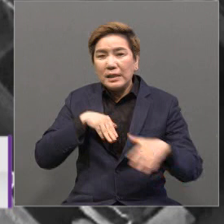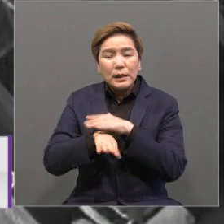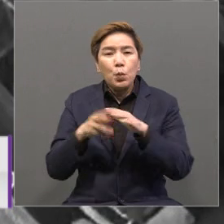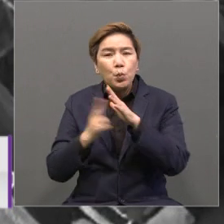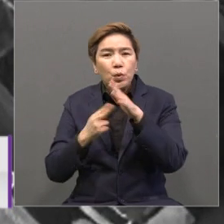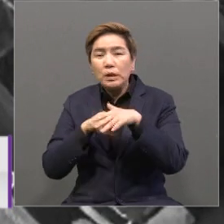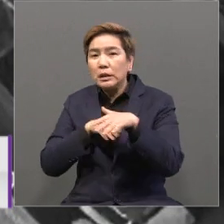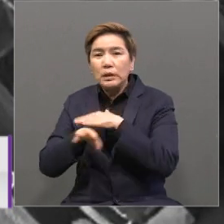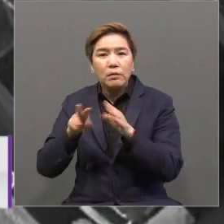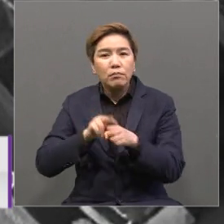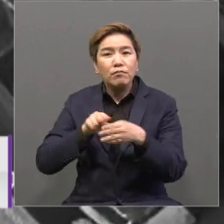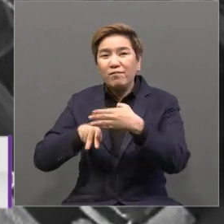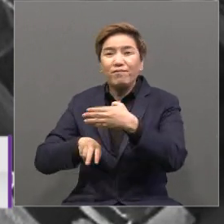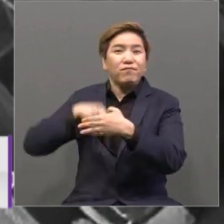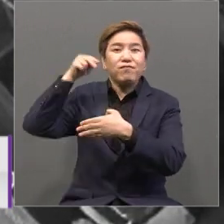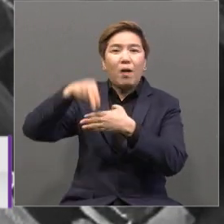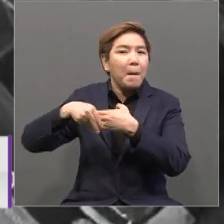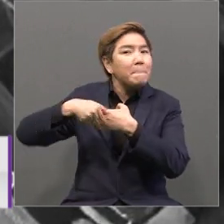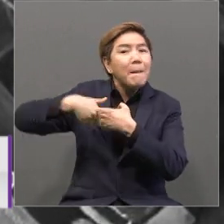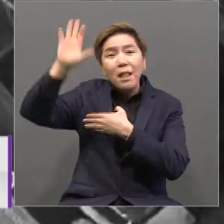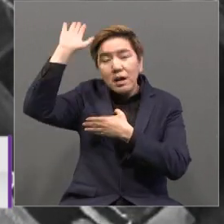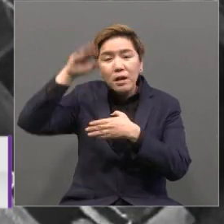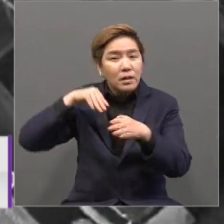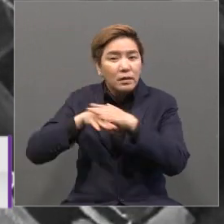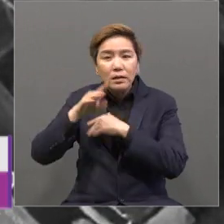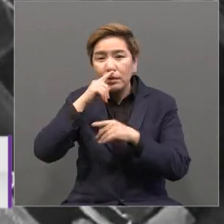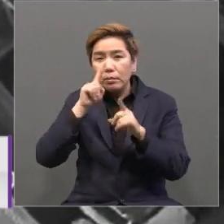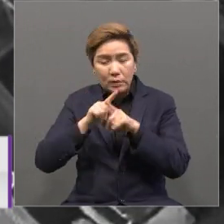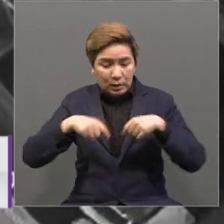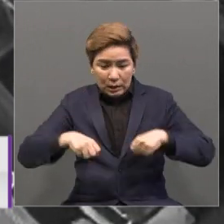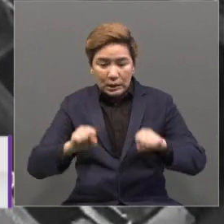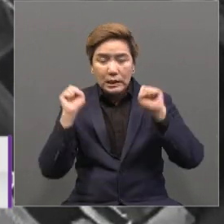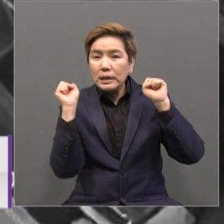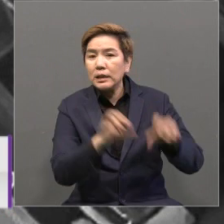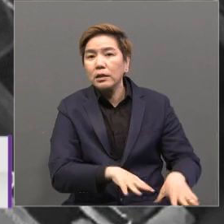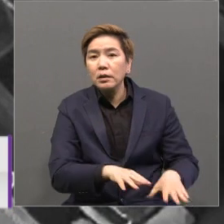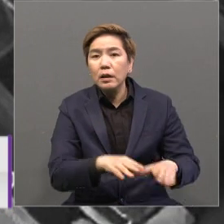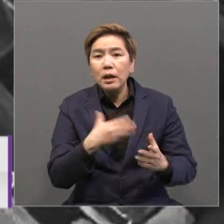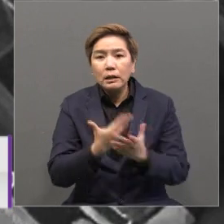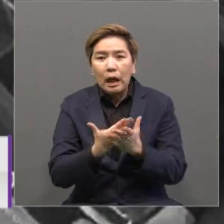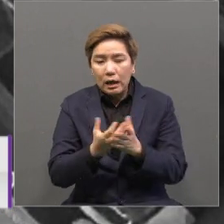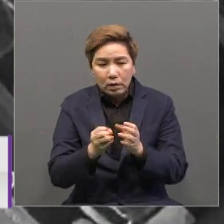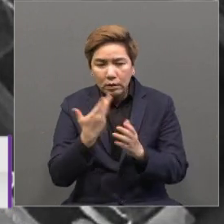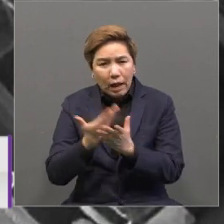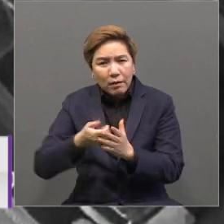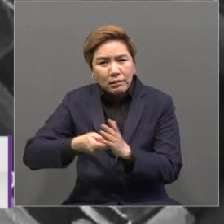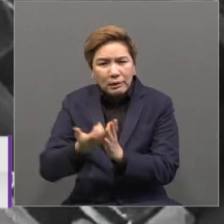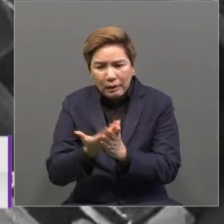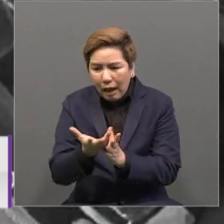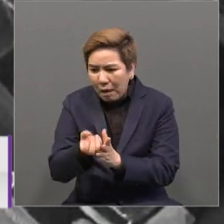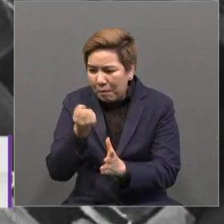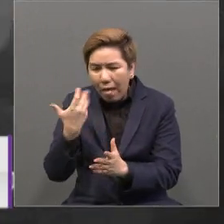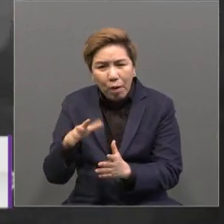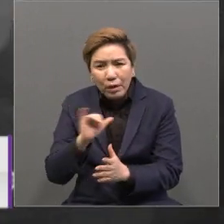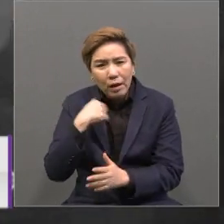หลังหอพักแล้วกระโดดกำแพงหนีไปเลยครับคือทิ้งมอเตอร์ไซค์ของตัวเองเงินเนี่ยไม่รู้ตกลงได้ไปเท่าไหร่หรือ